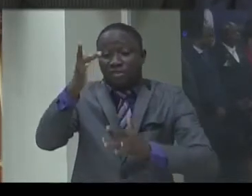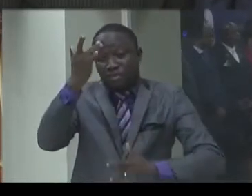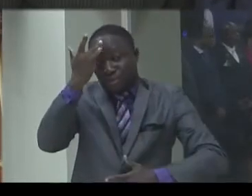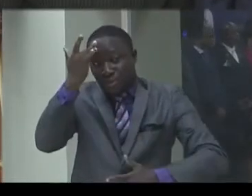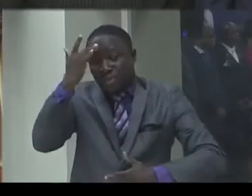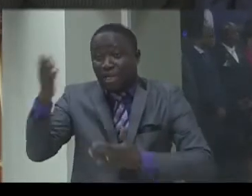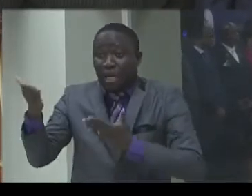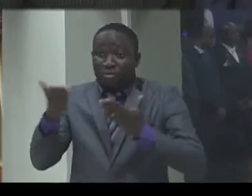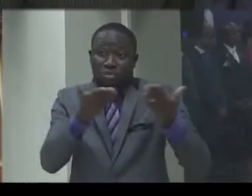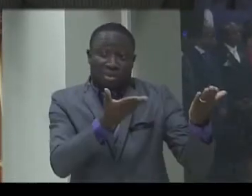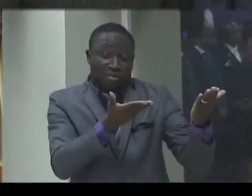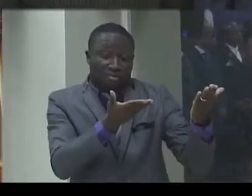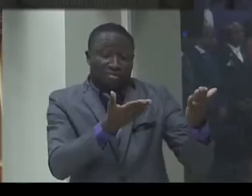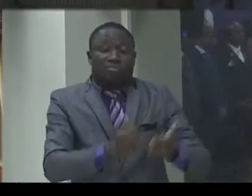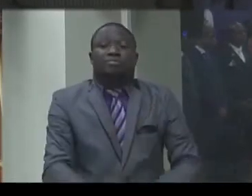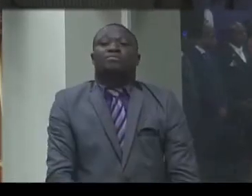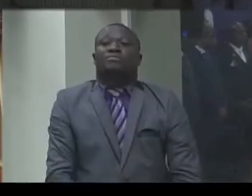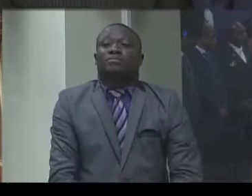la ap pote.